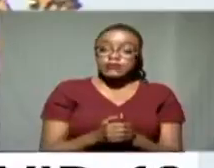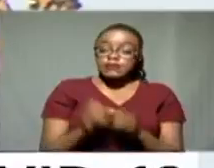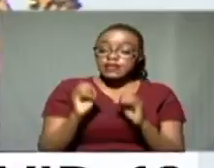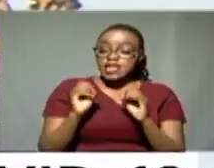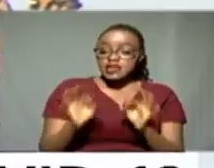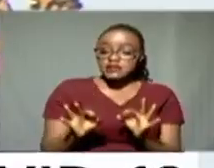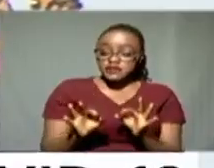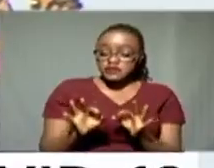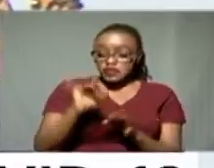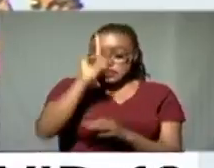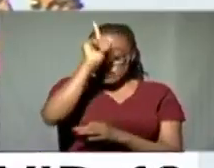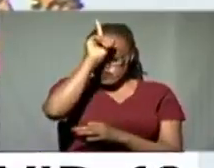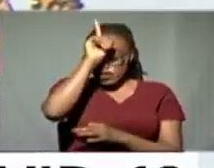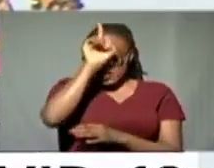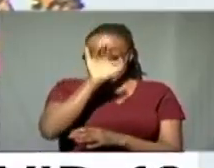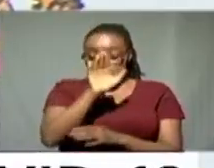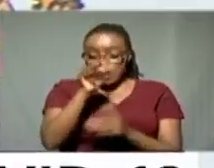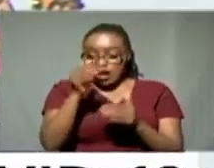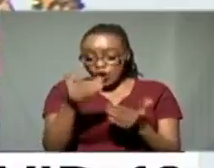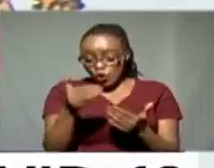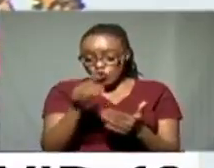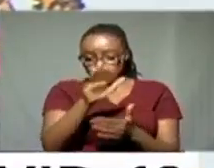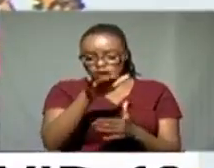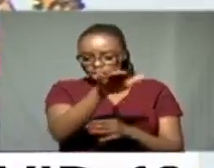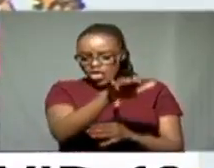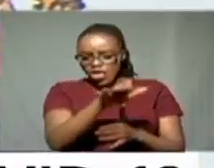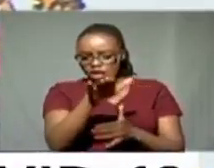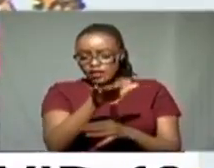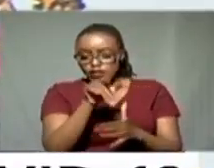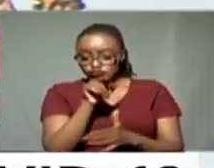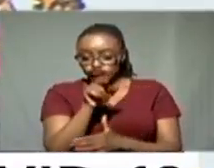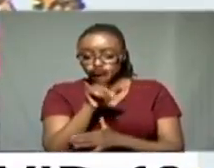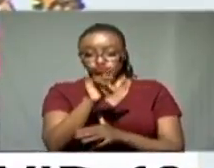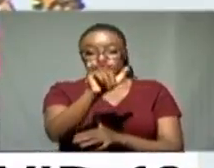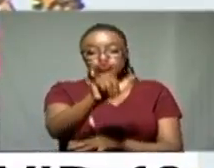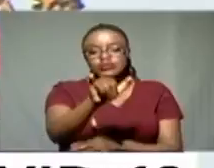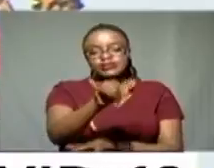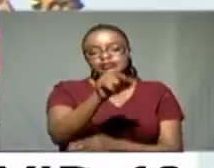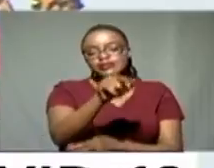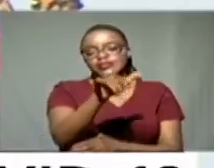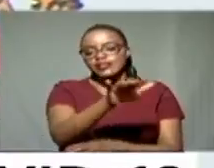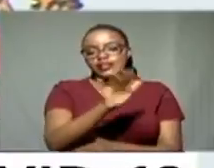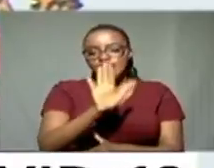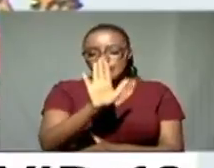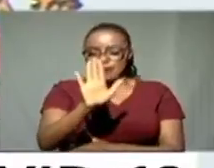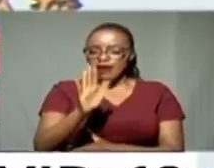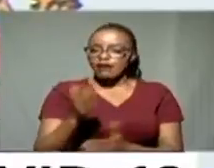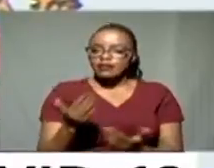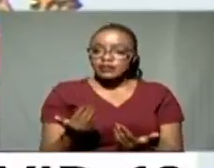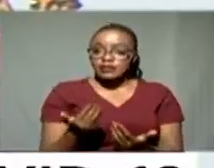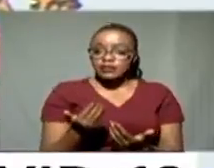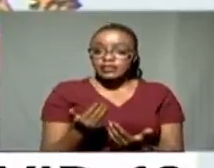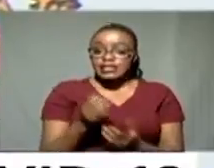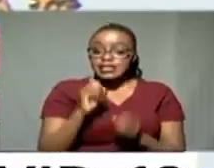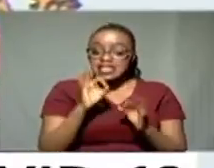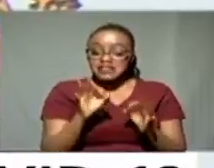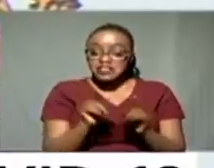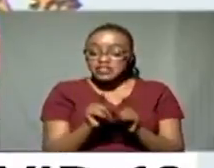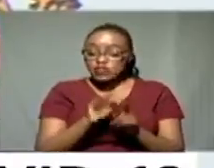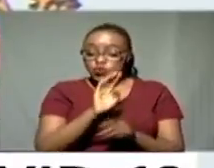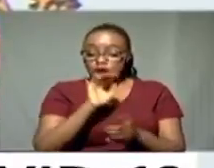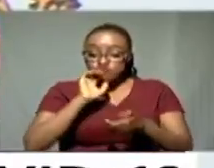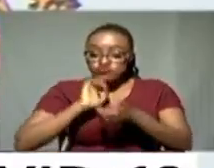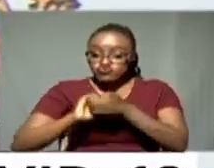Ukiwa kijiji yako ama estate yako, wewe kaa hiyo estate yako. Kwa hivyo ukiwa hapa